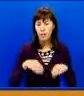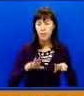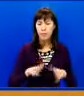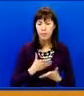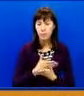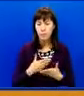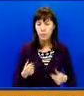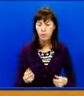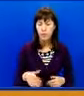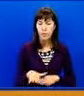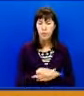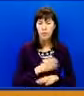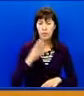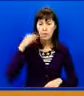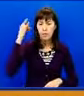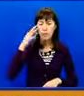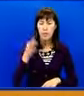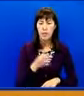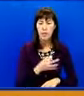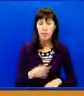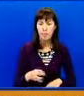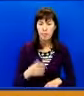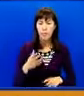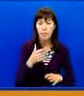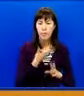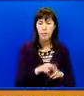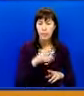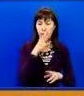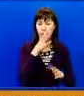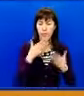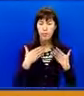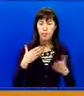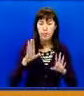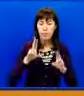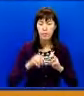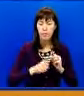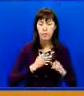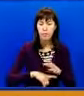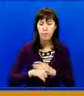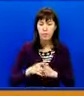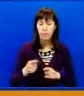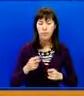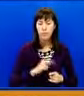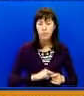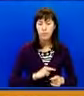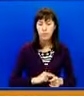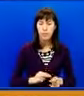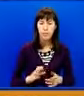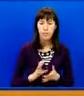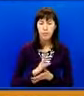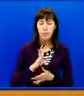трудовую деятельность на территории Южно-Казахстанской области. В настоящее время в отношении нарушителей возбуждено административное дело по